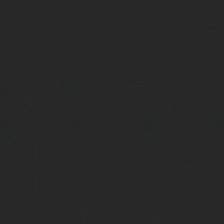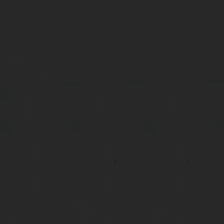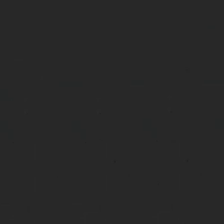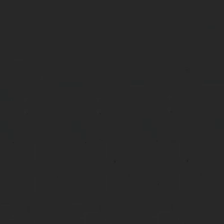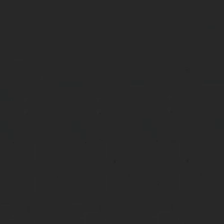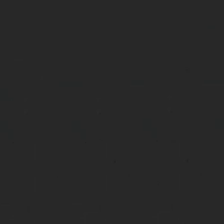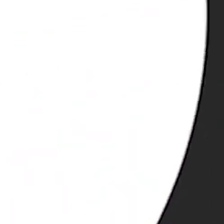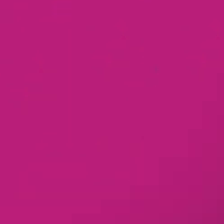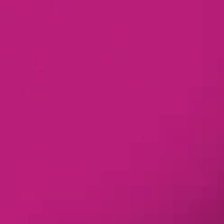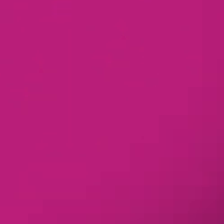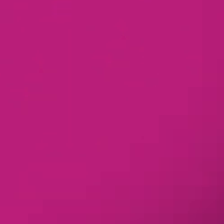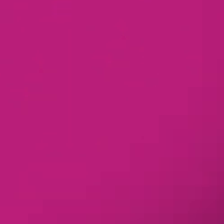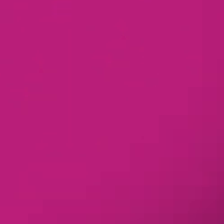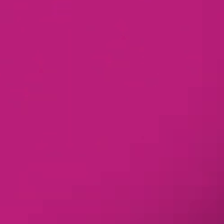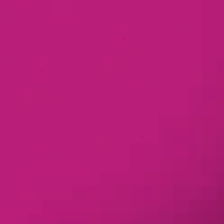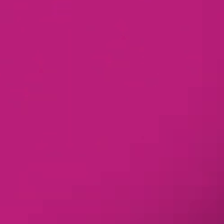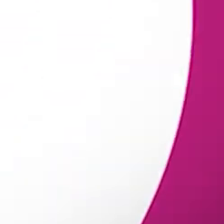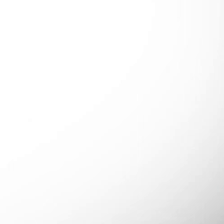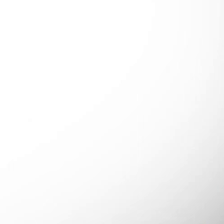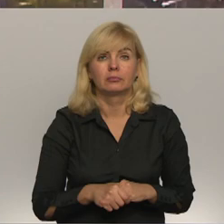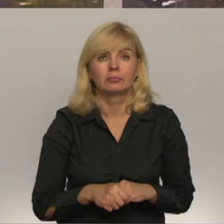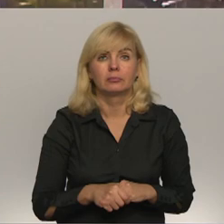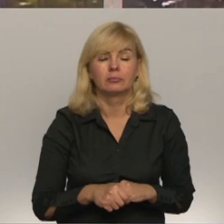Re, viss ēters ir te!